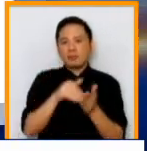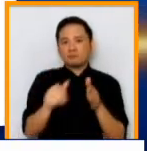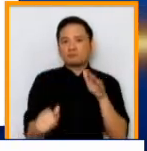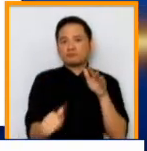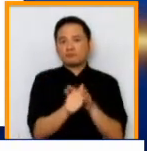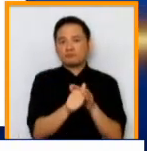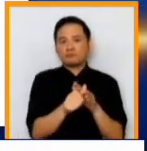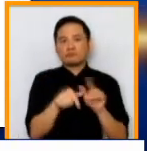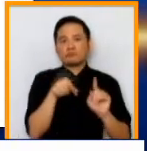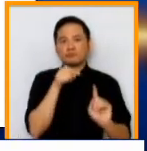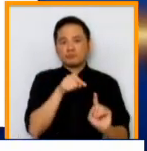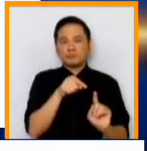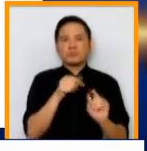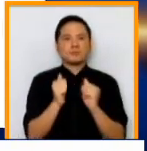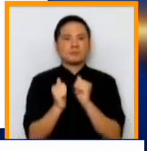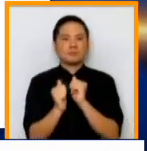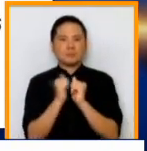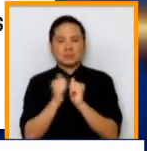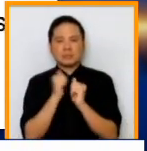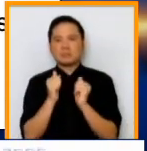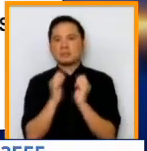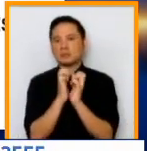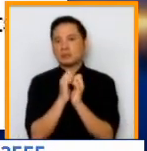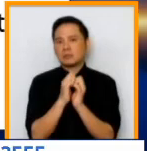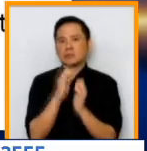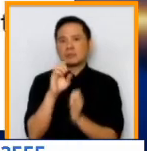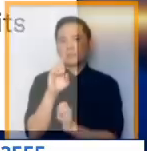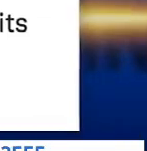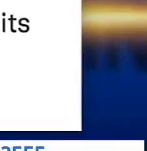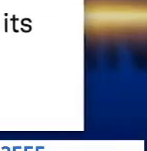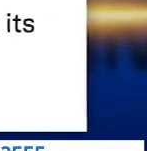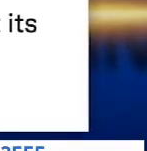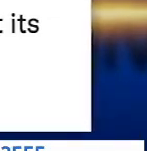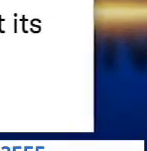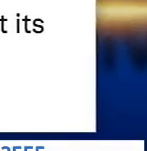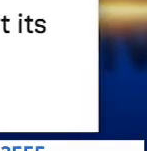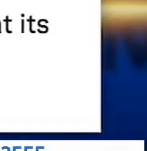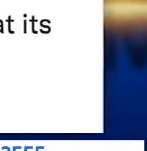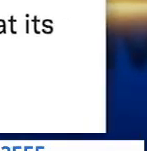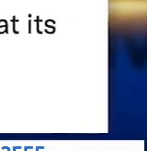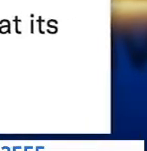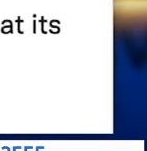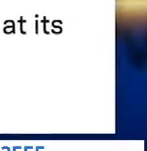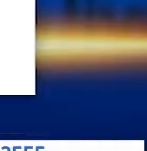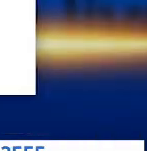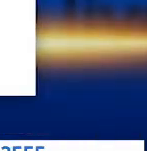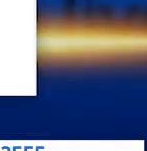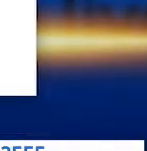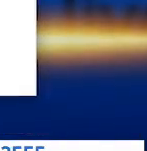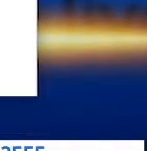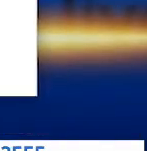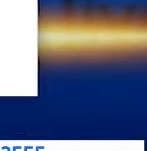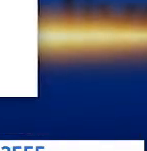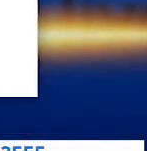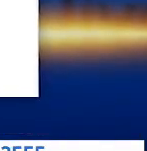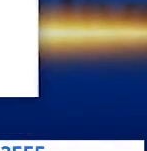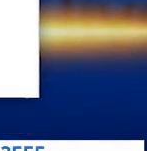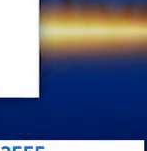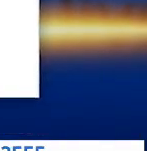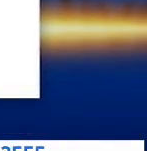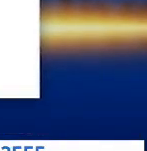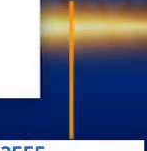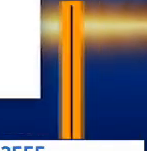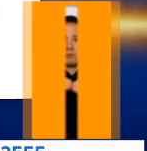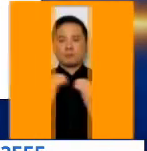may banta pa ng Delta variant. Mas mahirap daw kung hihintayin mo nang dumami ang mga mamamatay at babalik na naman